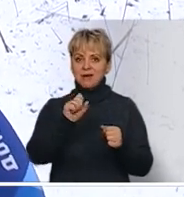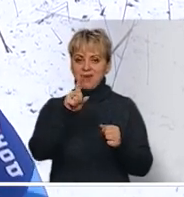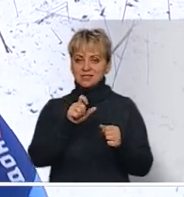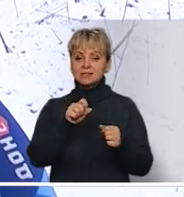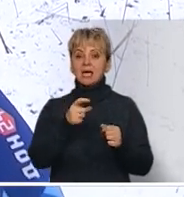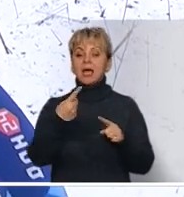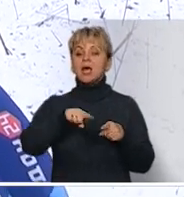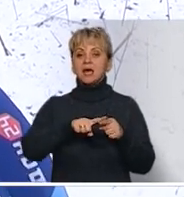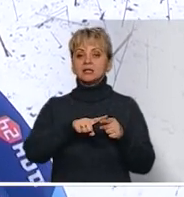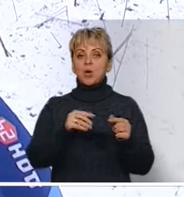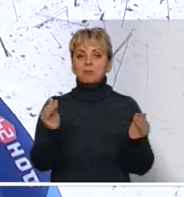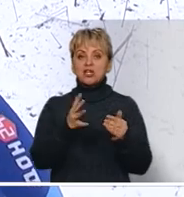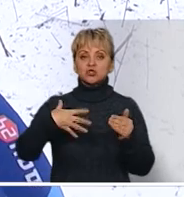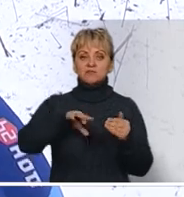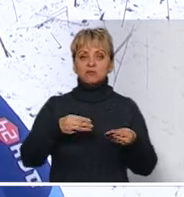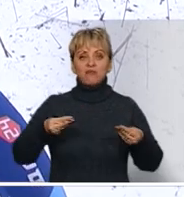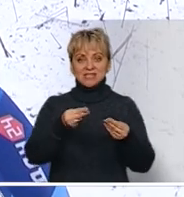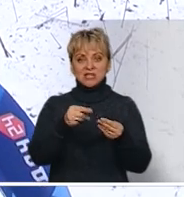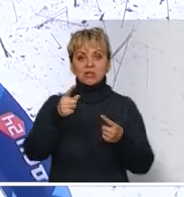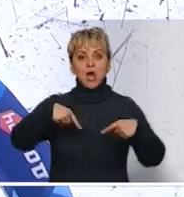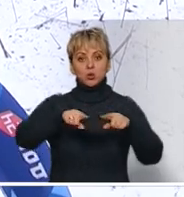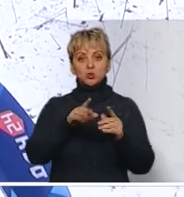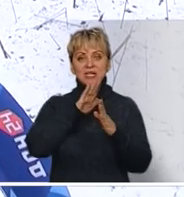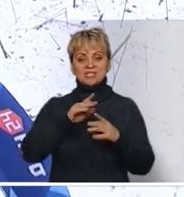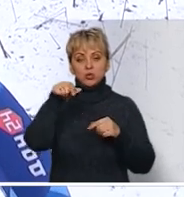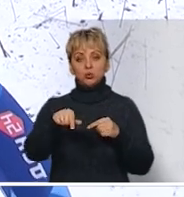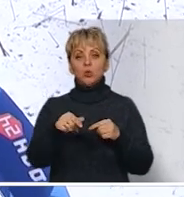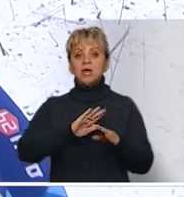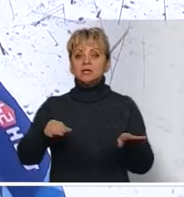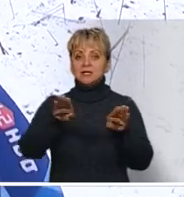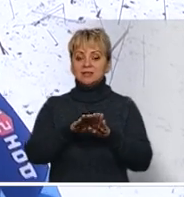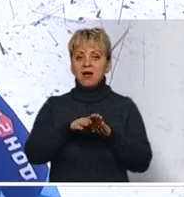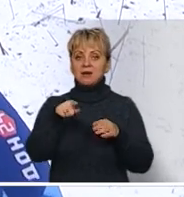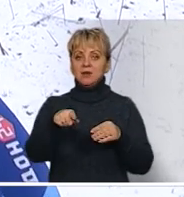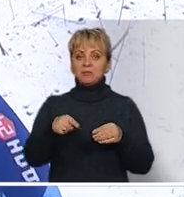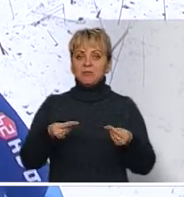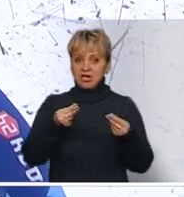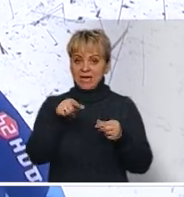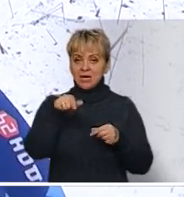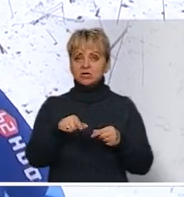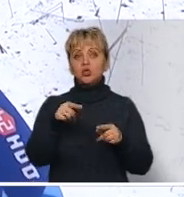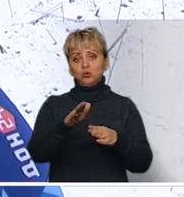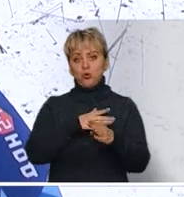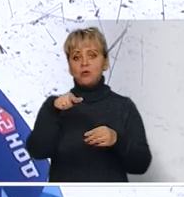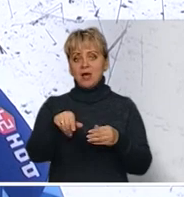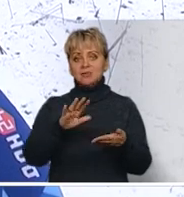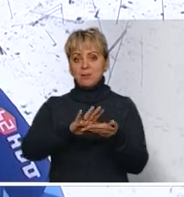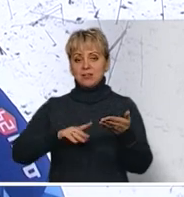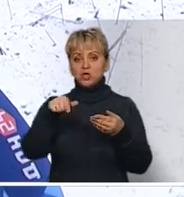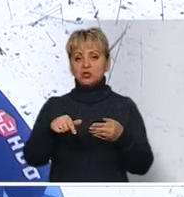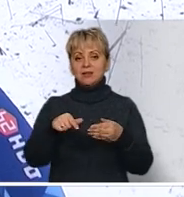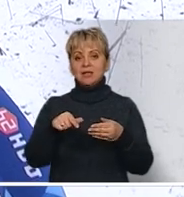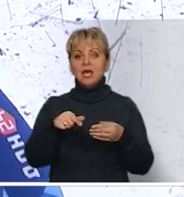раз. Это меньше всего она воздействует на окружающую среду, не так пагубно. Ну и она в